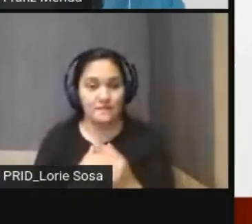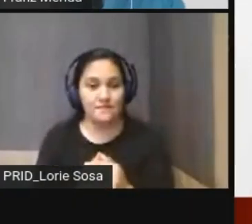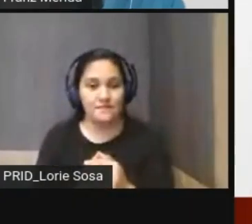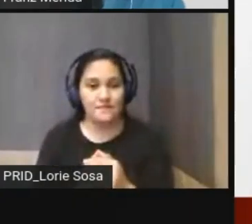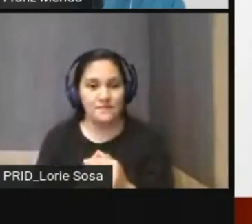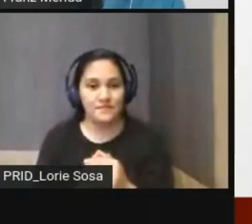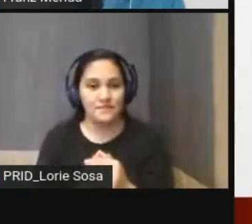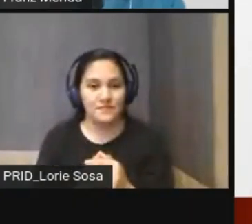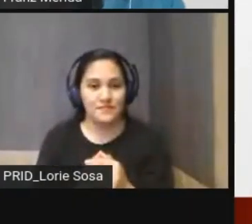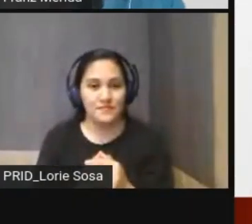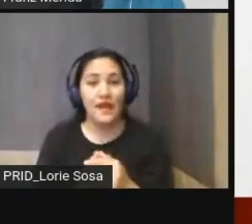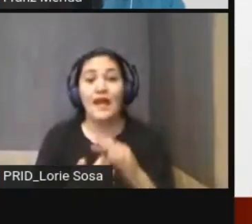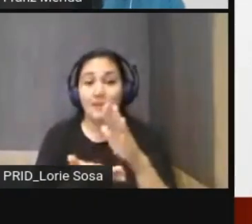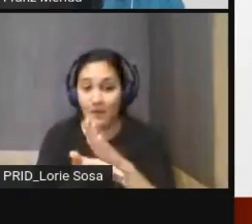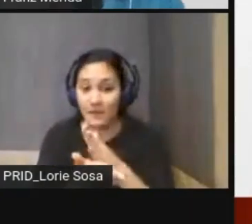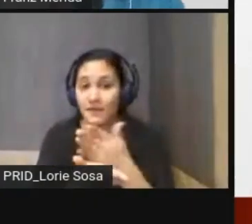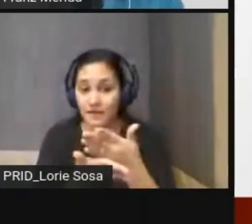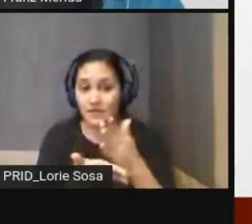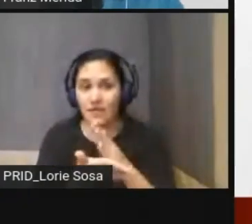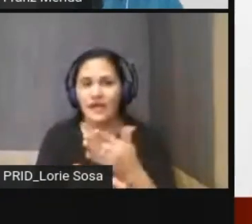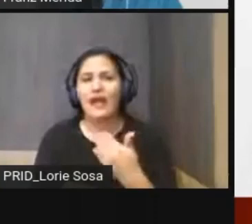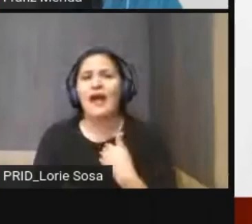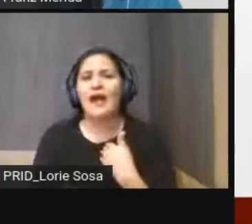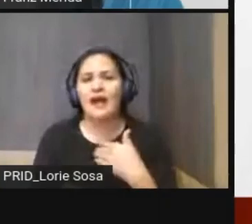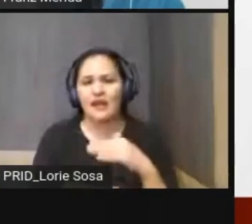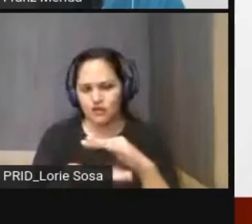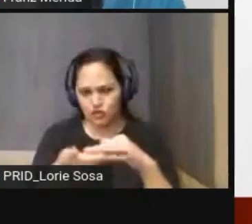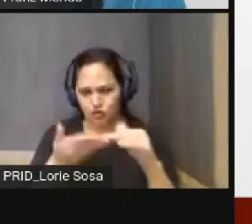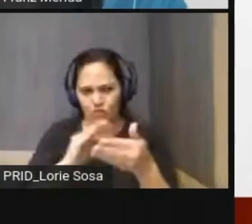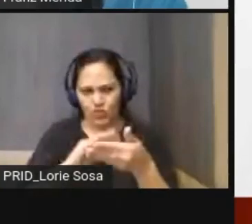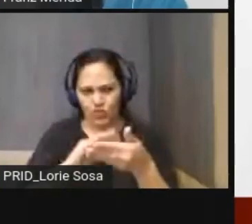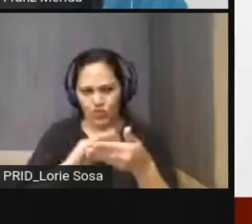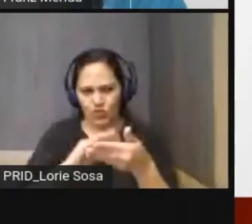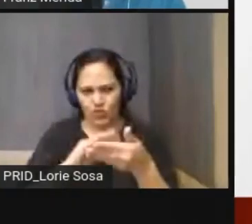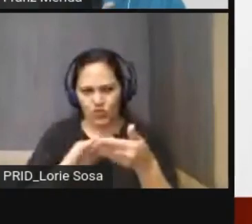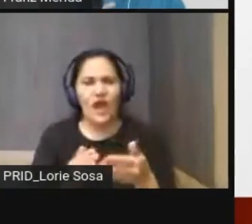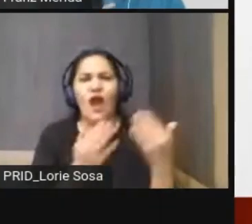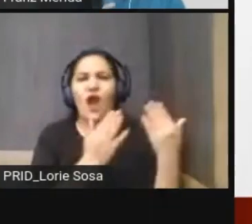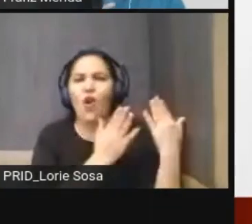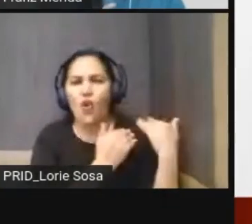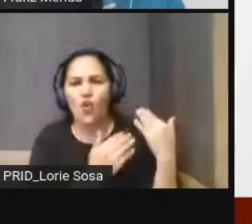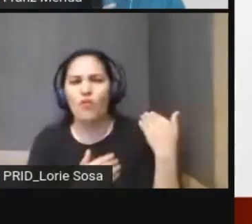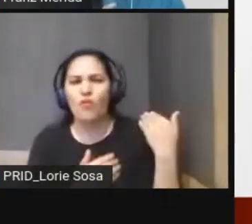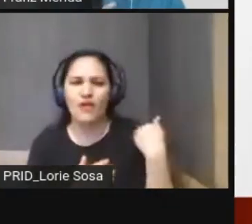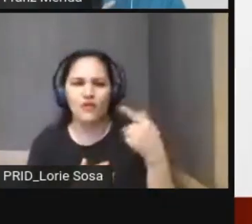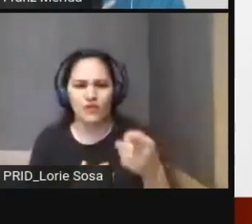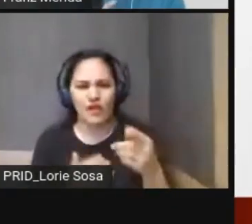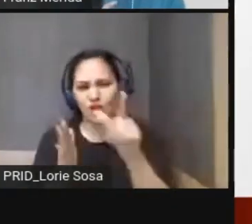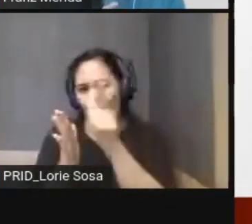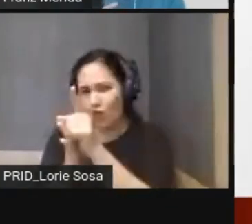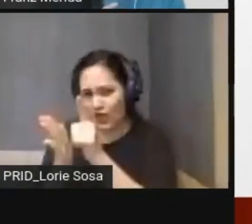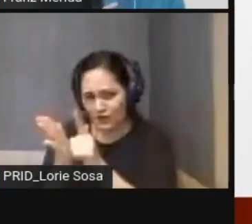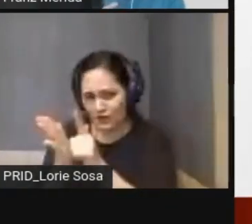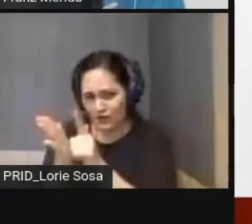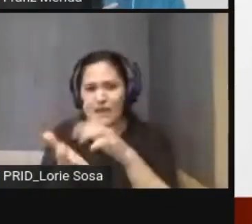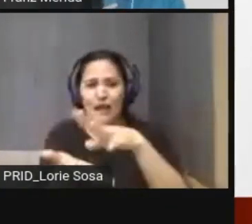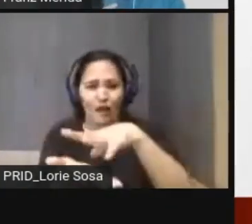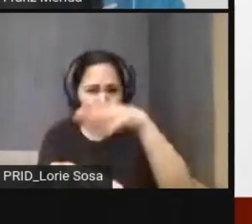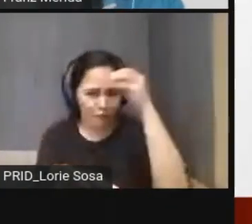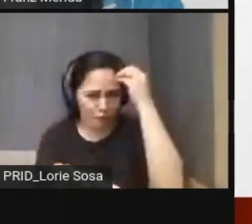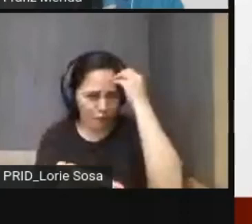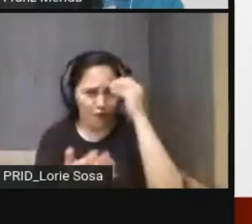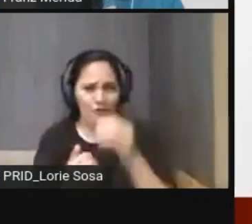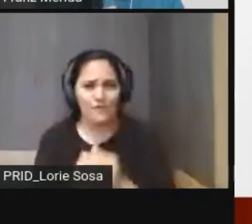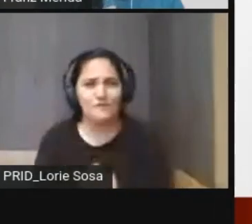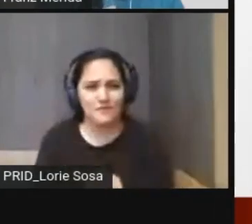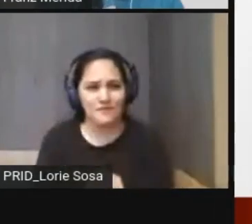makapag-share ng akin hong story, at naway may napulot po kayo. And again, nais ko lang batiin ang lahat na doon ho sa